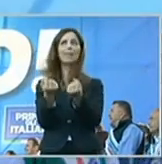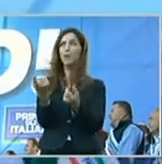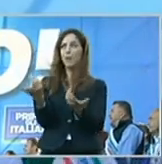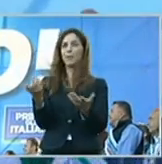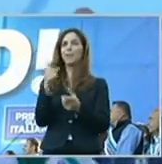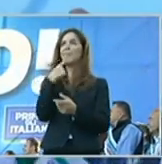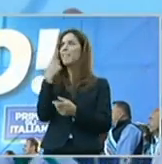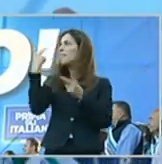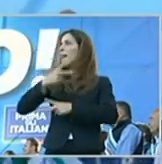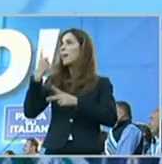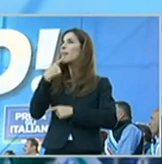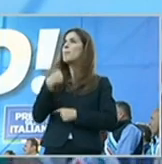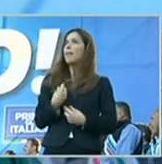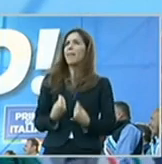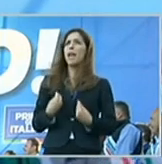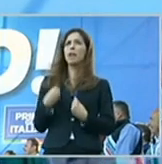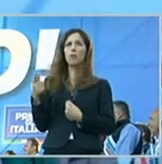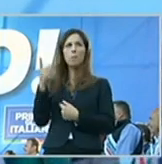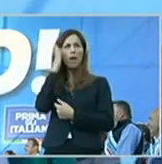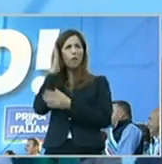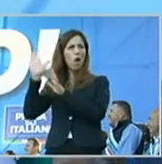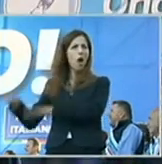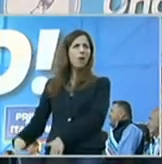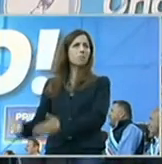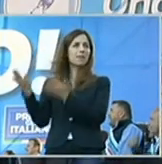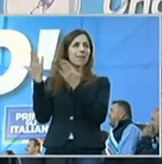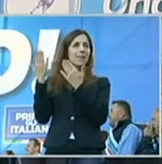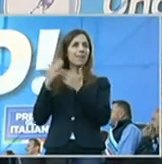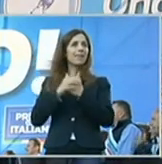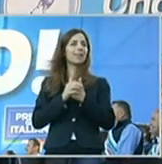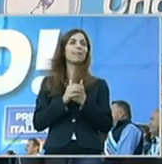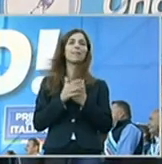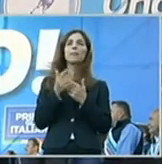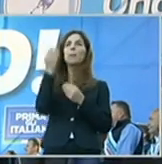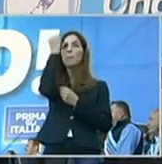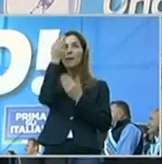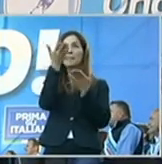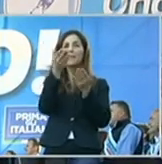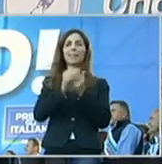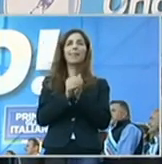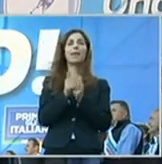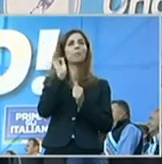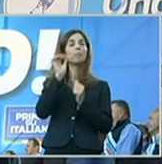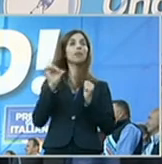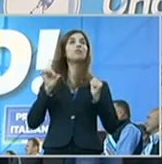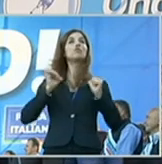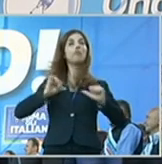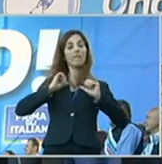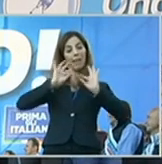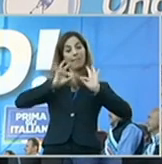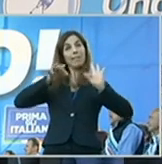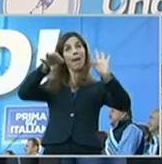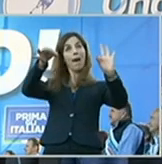vero? E stai qua a dormire. Pensate che a proposito di civiltà ci